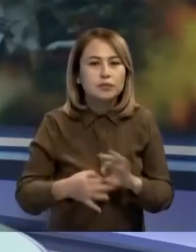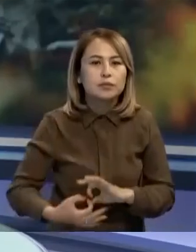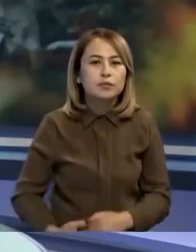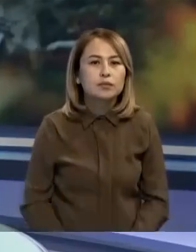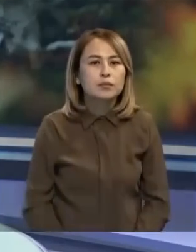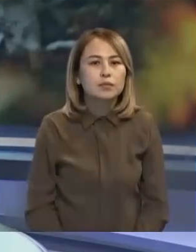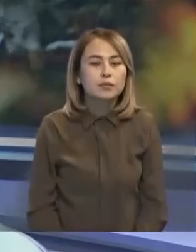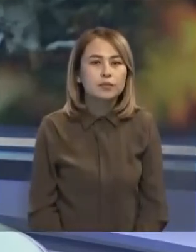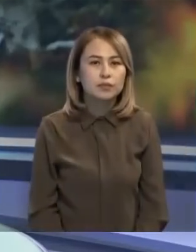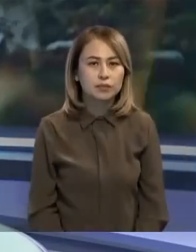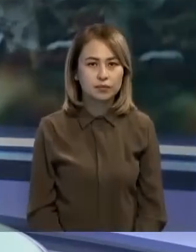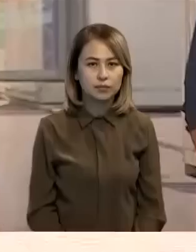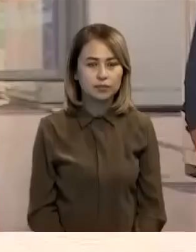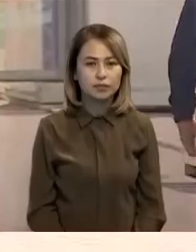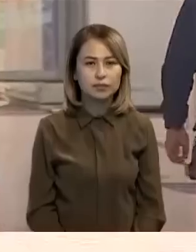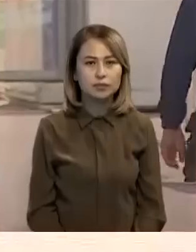Қуатқызы жалғастырады.